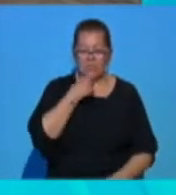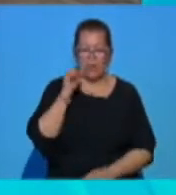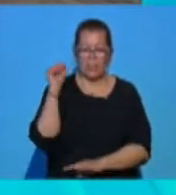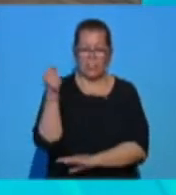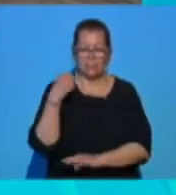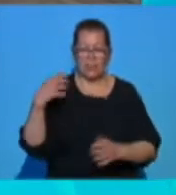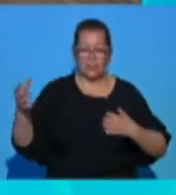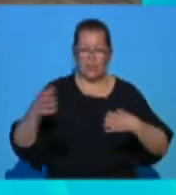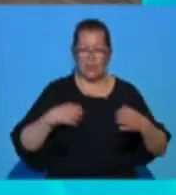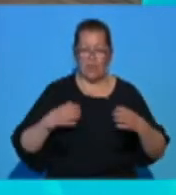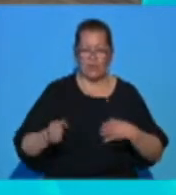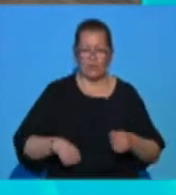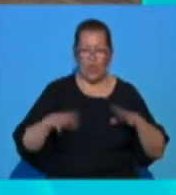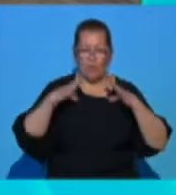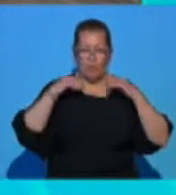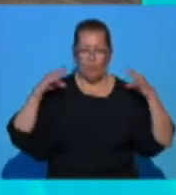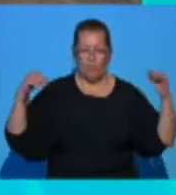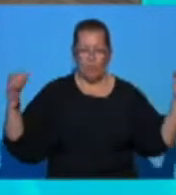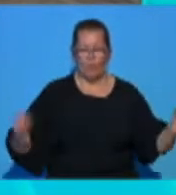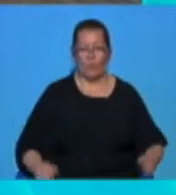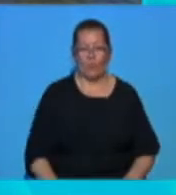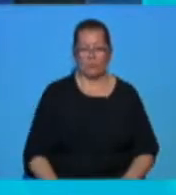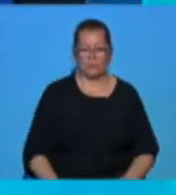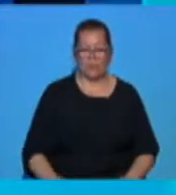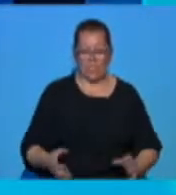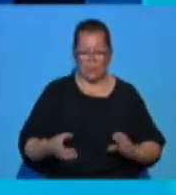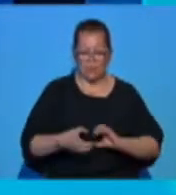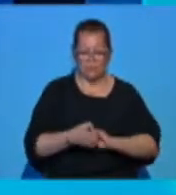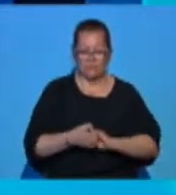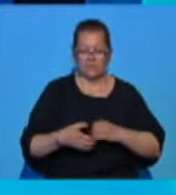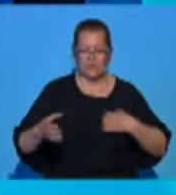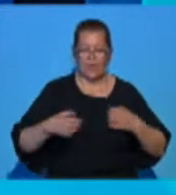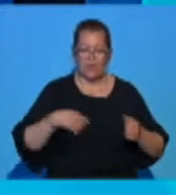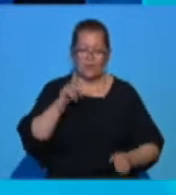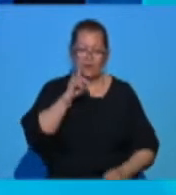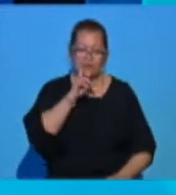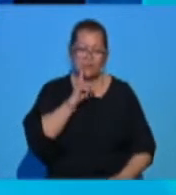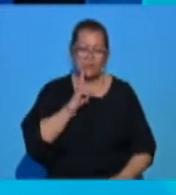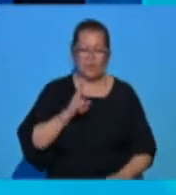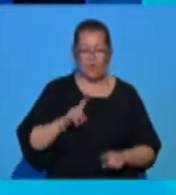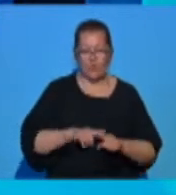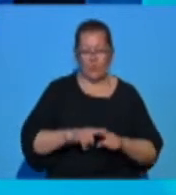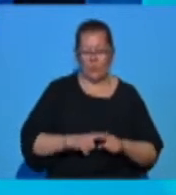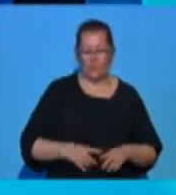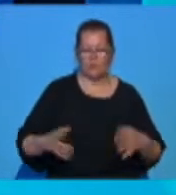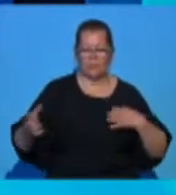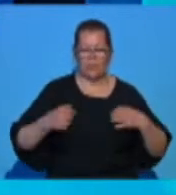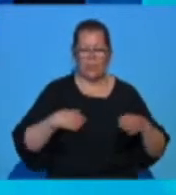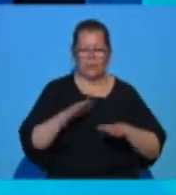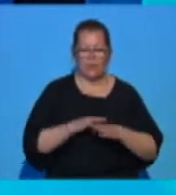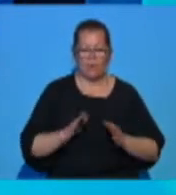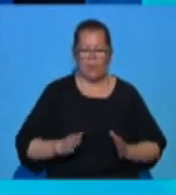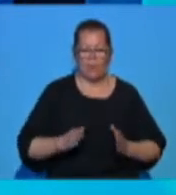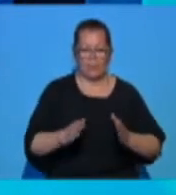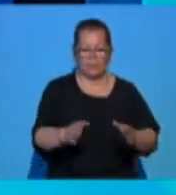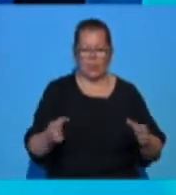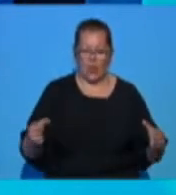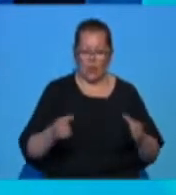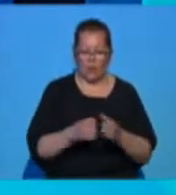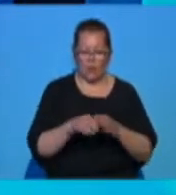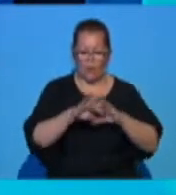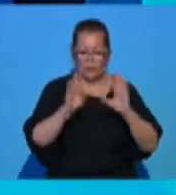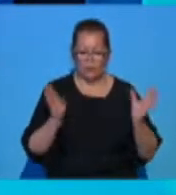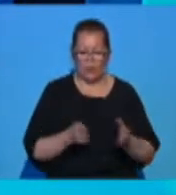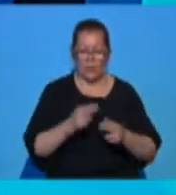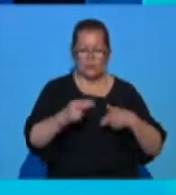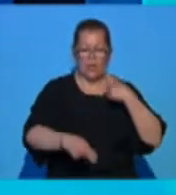va găzdui spectacole impresionante ce vor combina elemente de teatru clasic cu elemente de artă stradală susținute de trupe de teatru